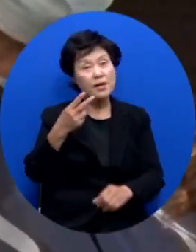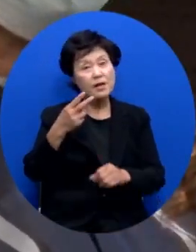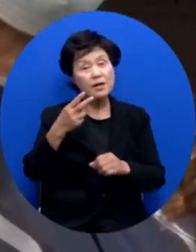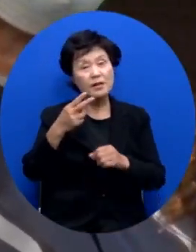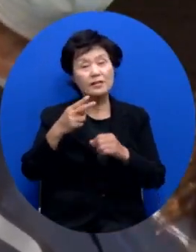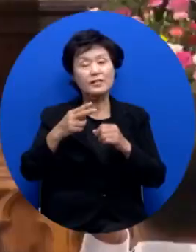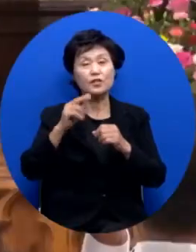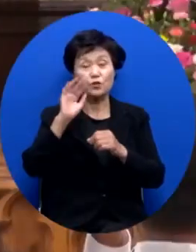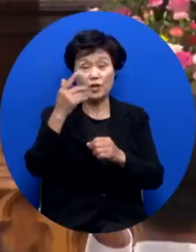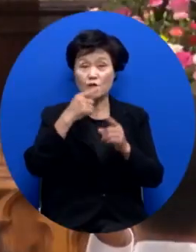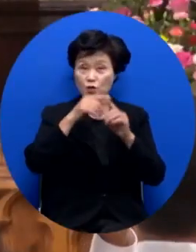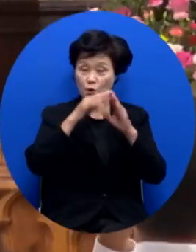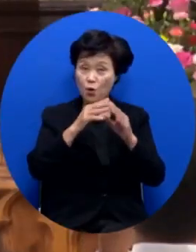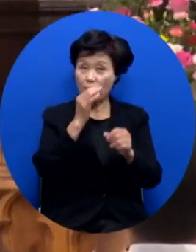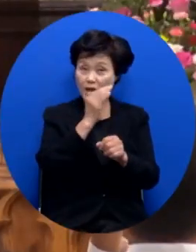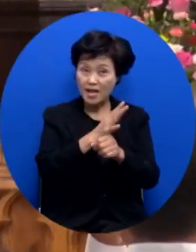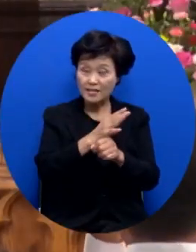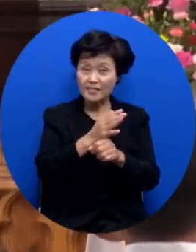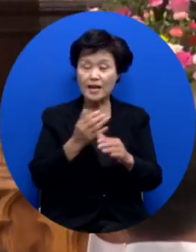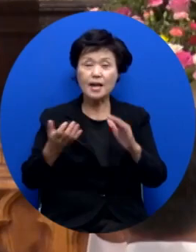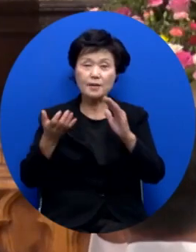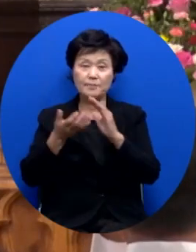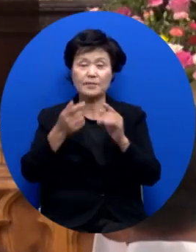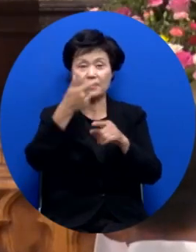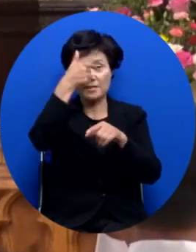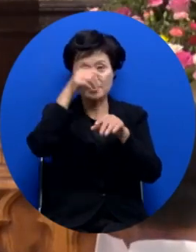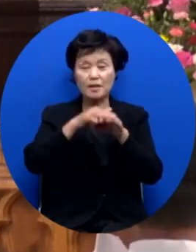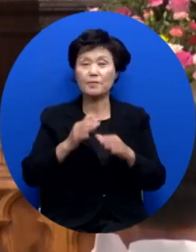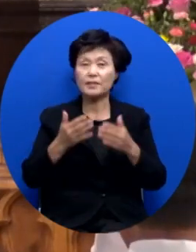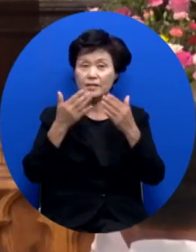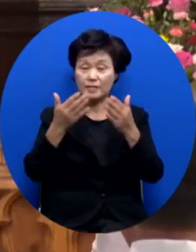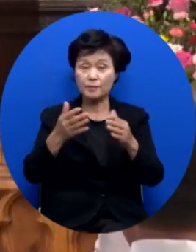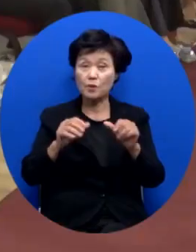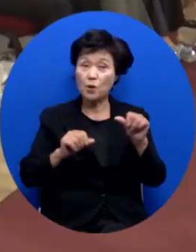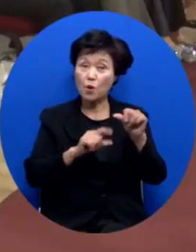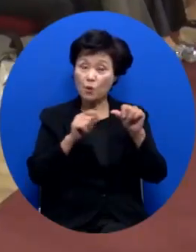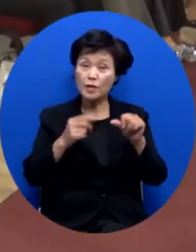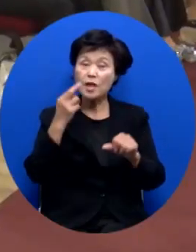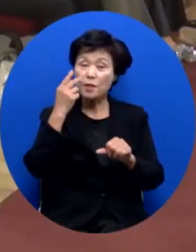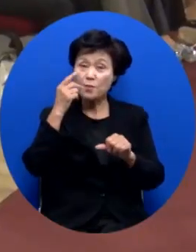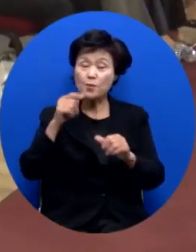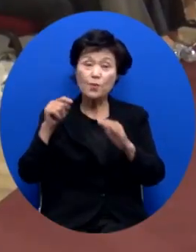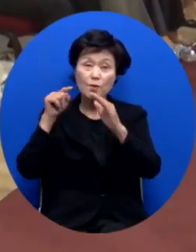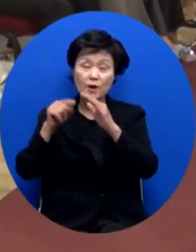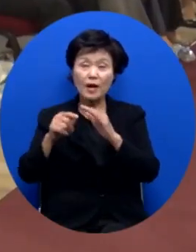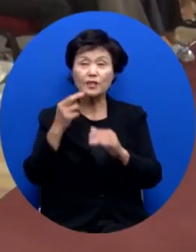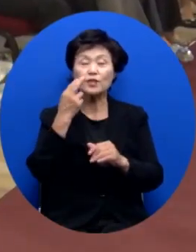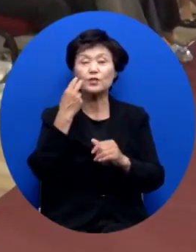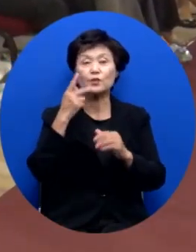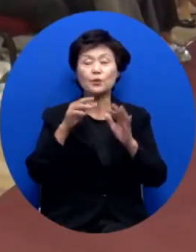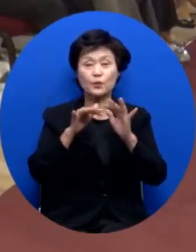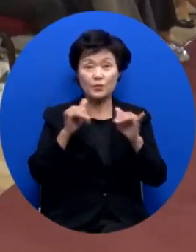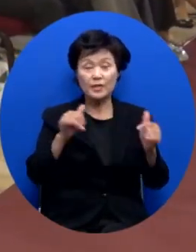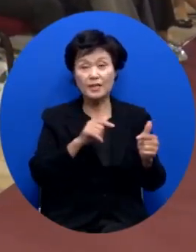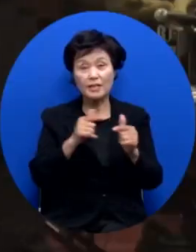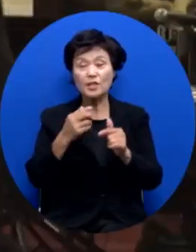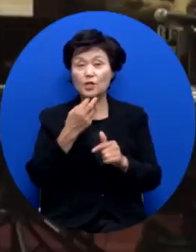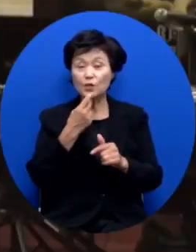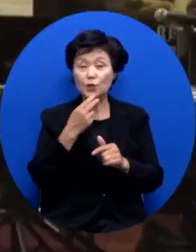예배당을 구입해 입당 예배를 드렸으며 올해 5월에는 미국을 방문하는 선교사들을 위해 웨슬리 하우스를 오픈했습니다.